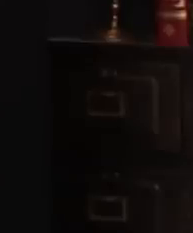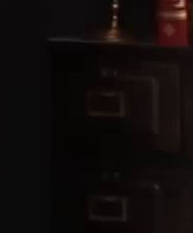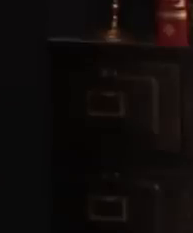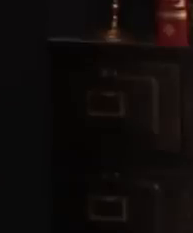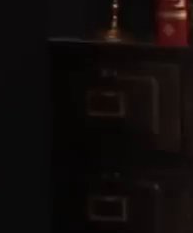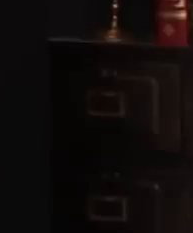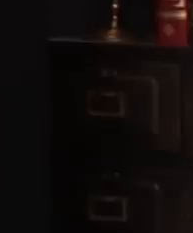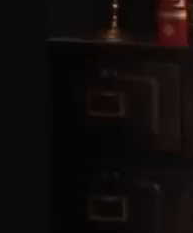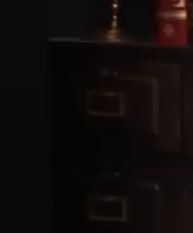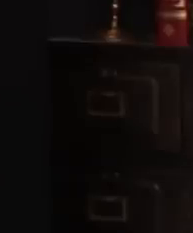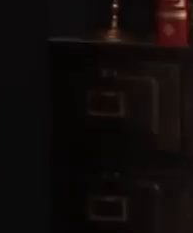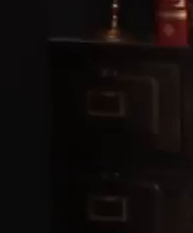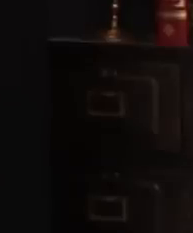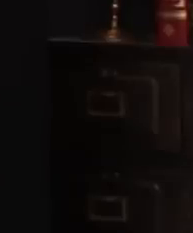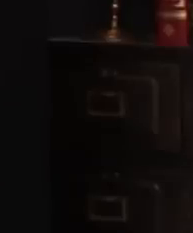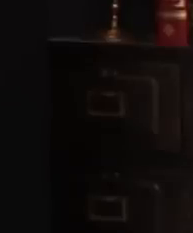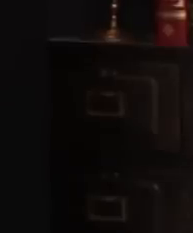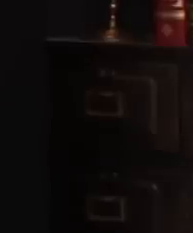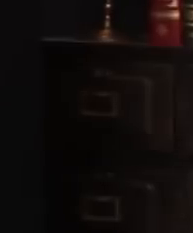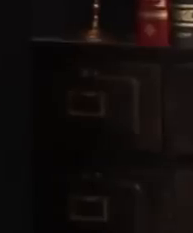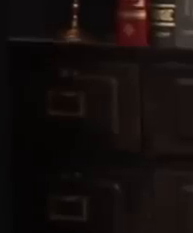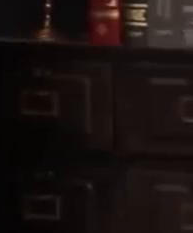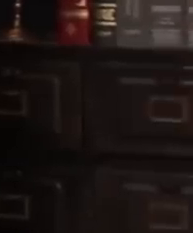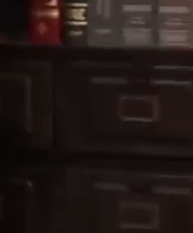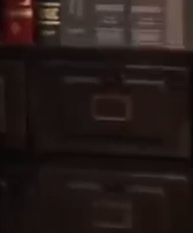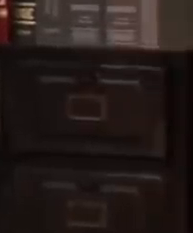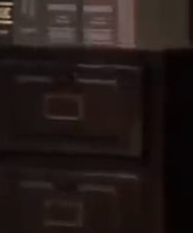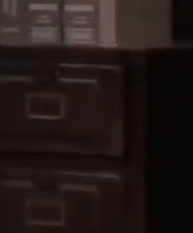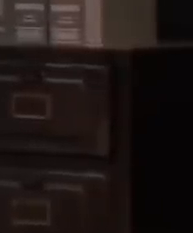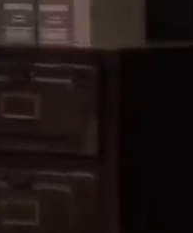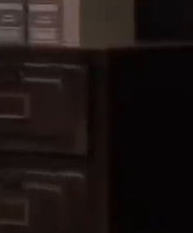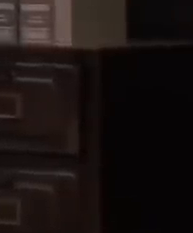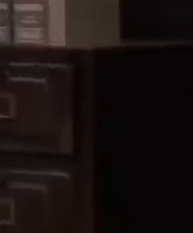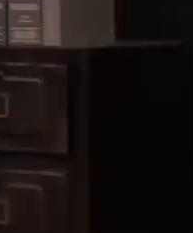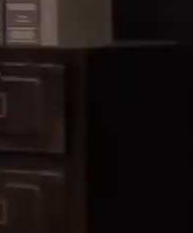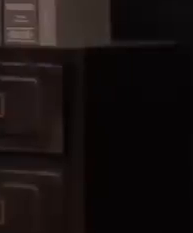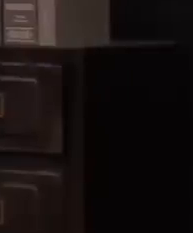마시고 구독과 좋아요 알림 설정 여기 여기